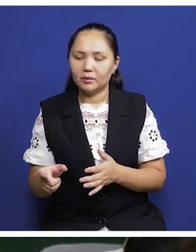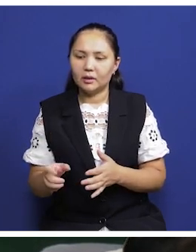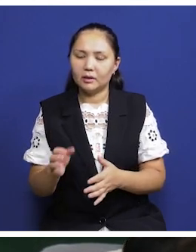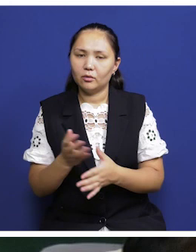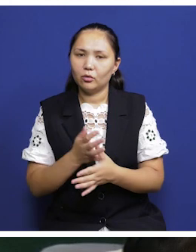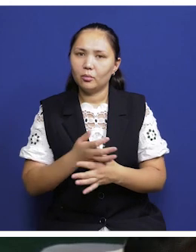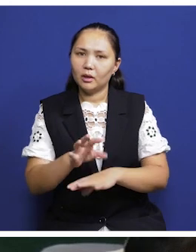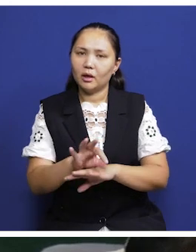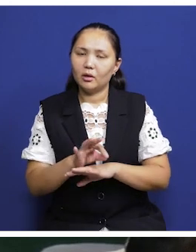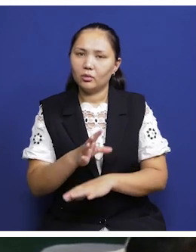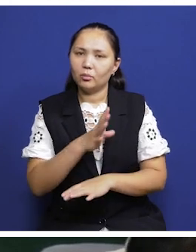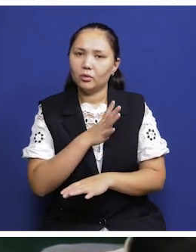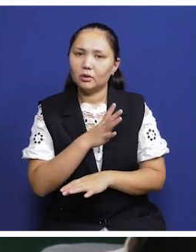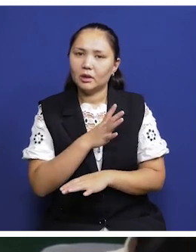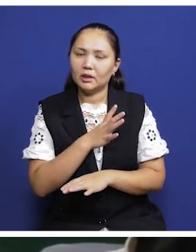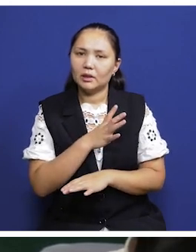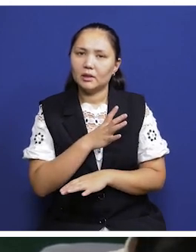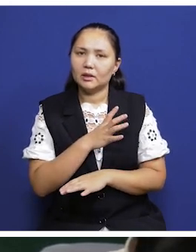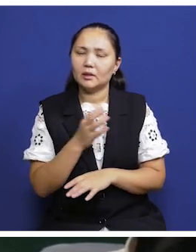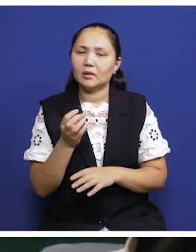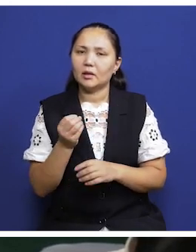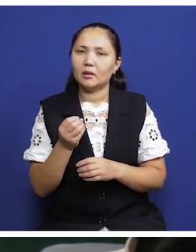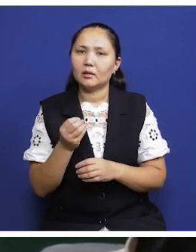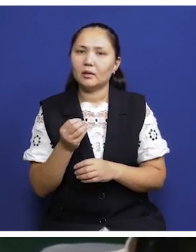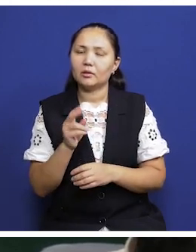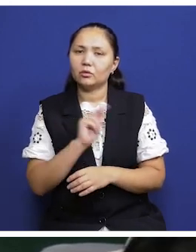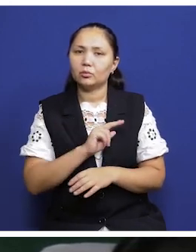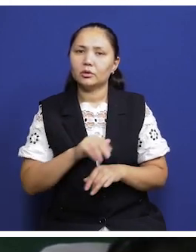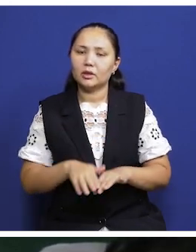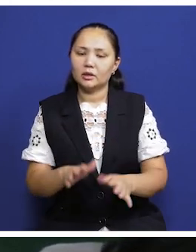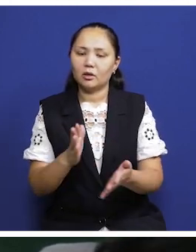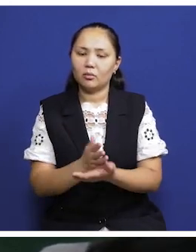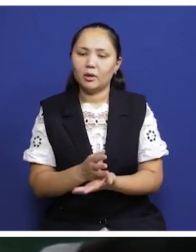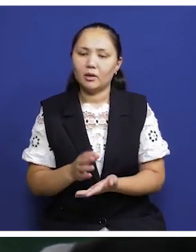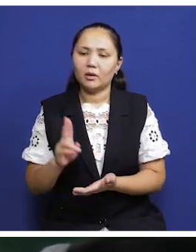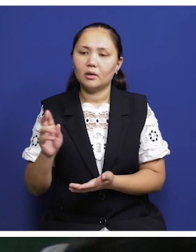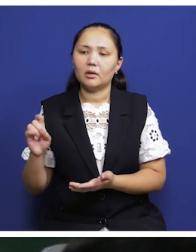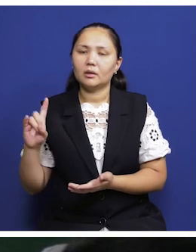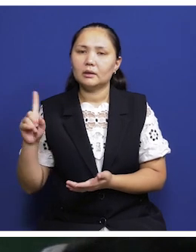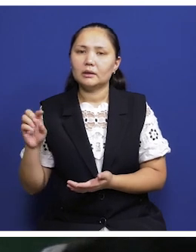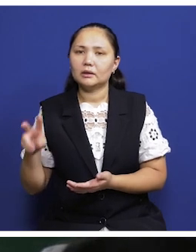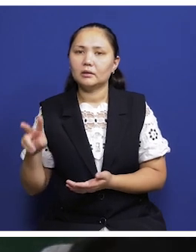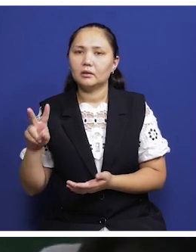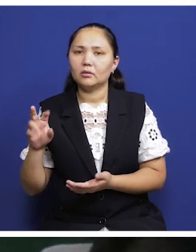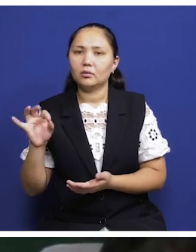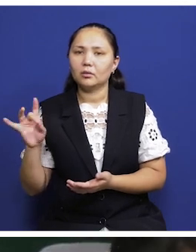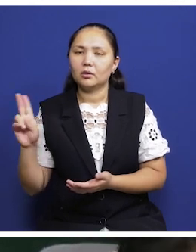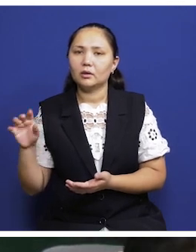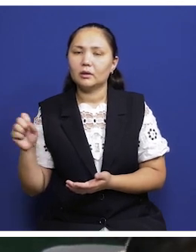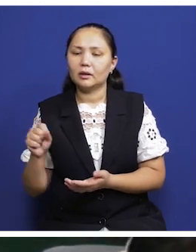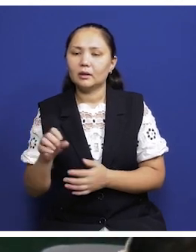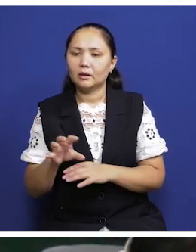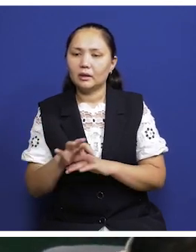жасап алдық. Енді ары қарай жұмыс істеп жатырмыз. Отырар Қызылорда жақтың жаңалығынан жылға